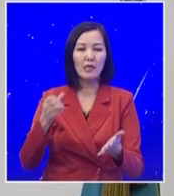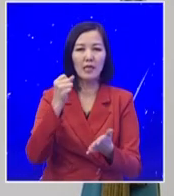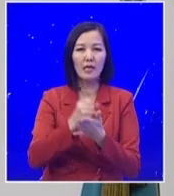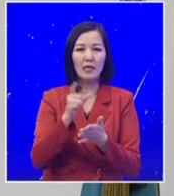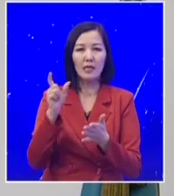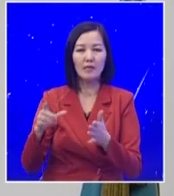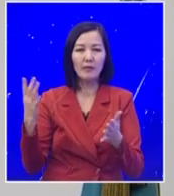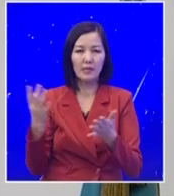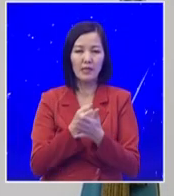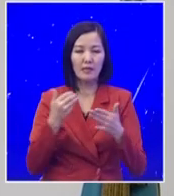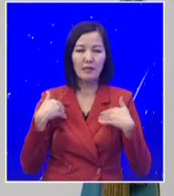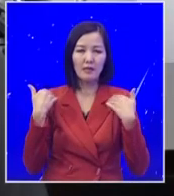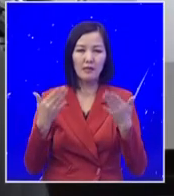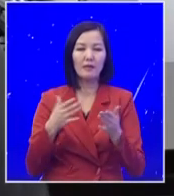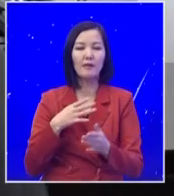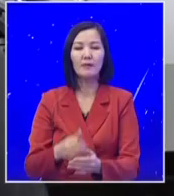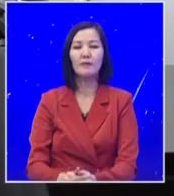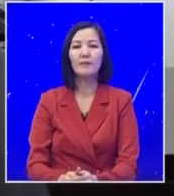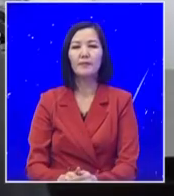азаматтарға сәттілік тіледі.